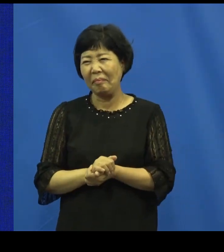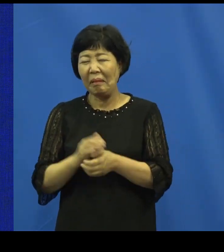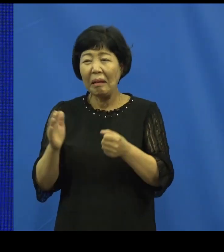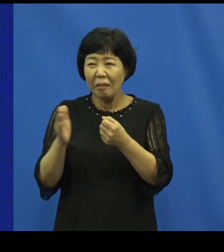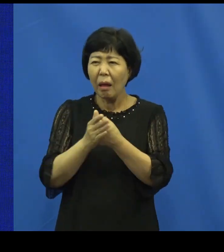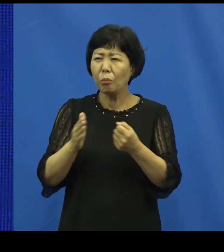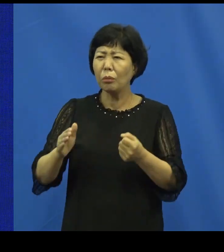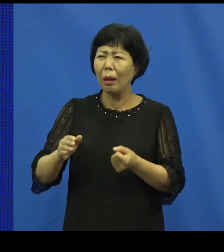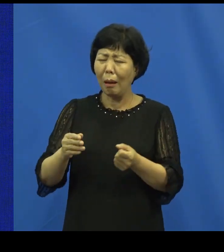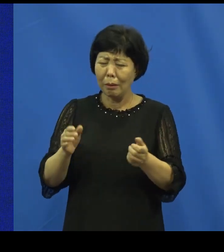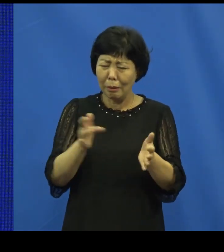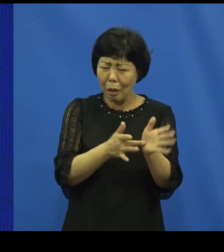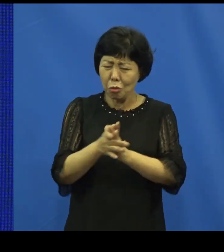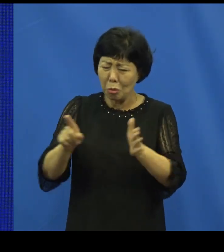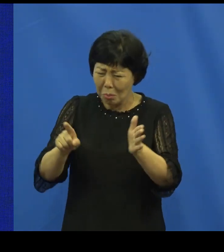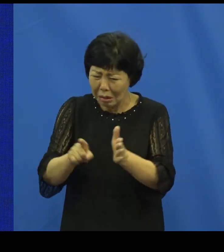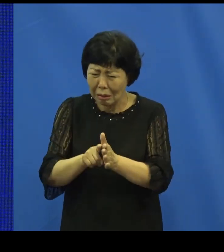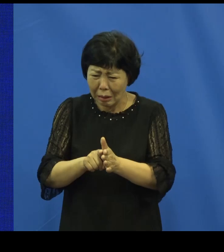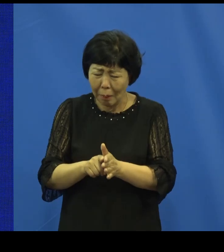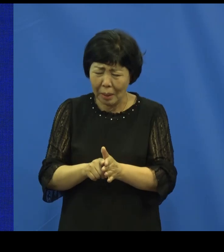공격적으로 신상을 털기도 해요.